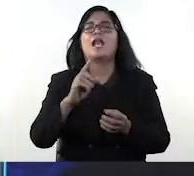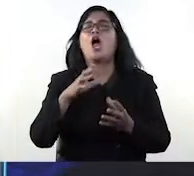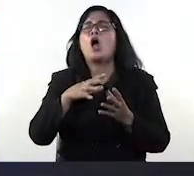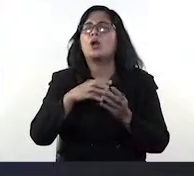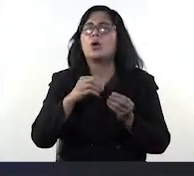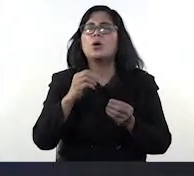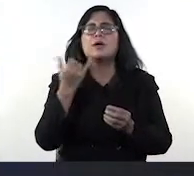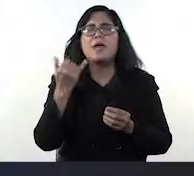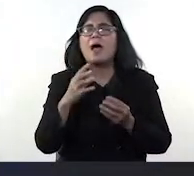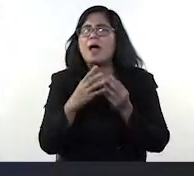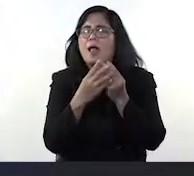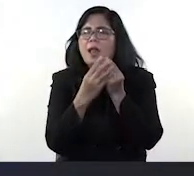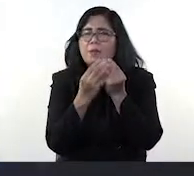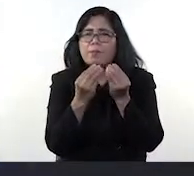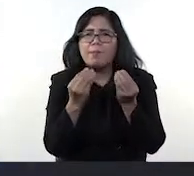dashsphere.com